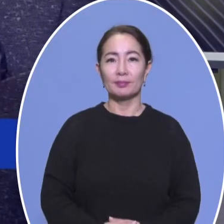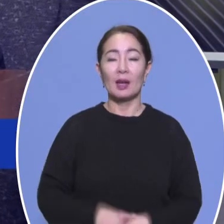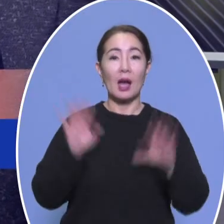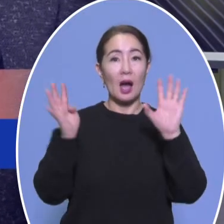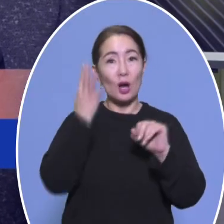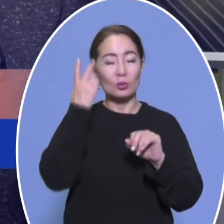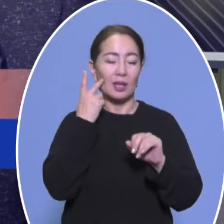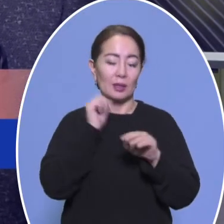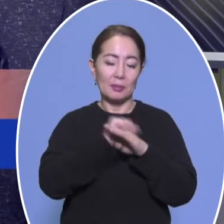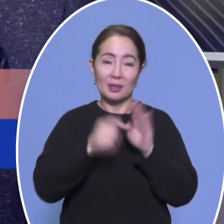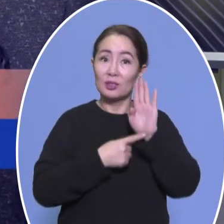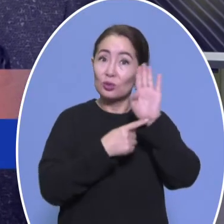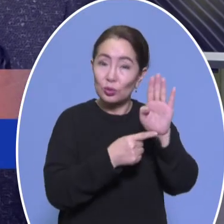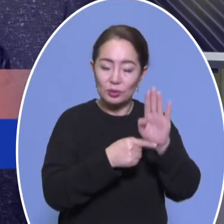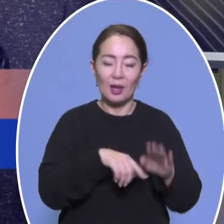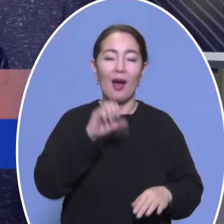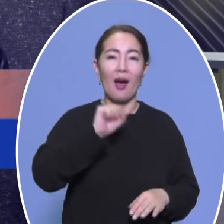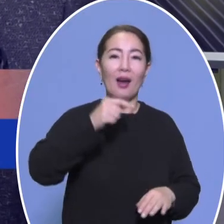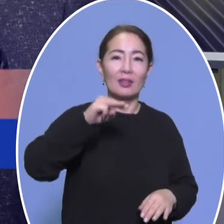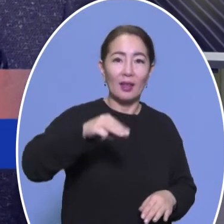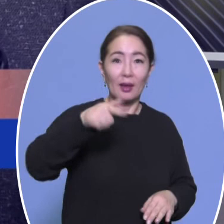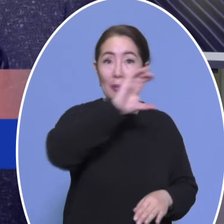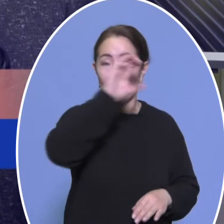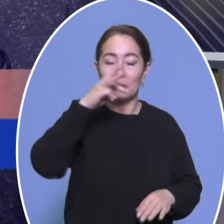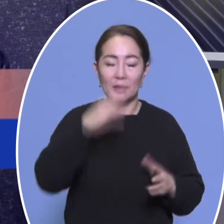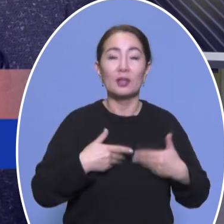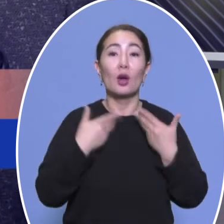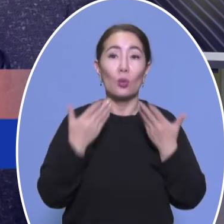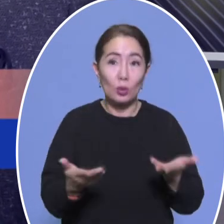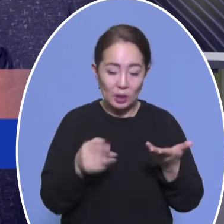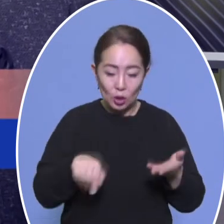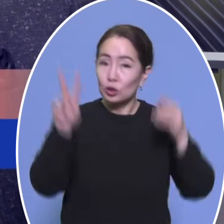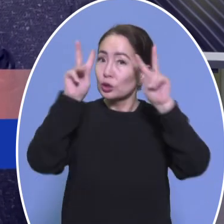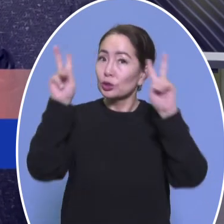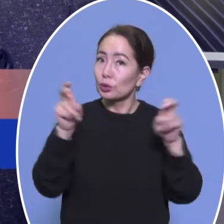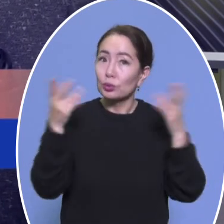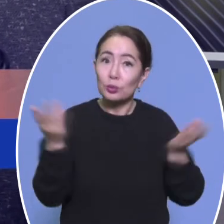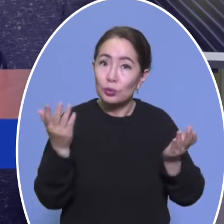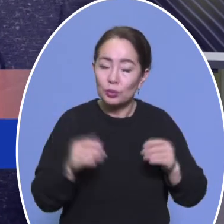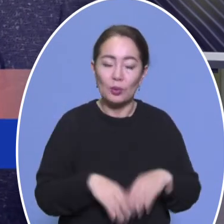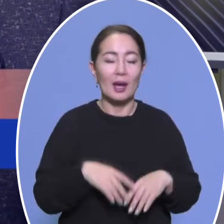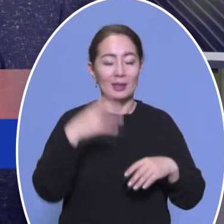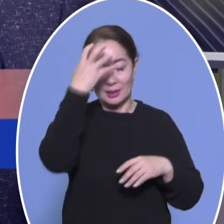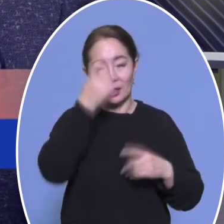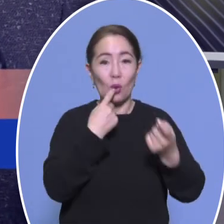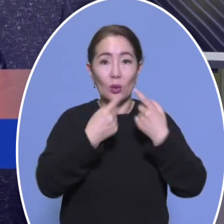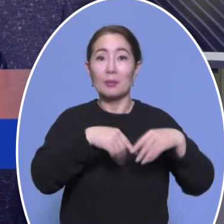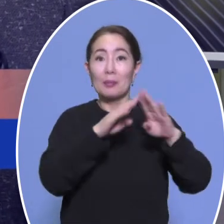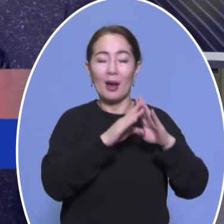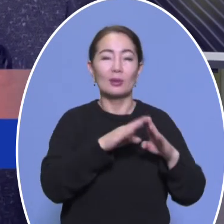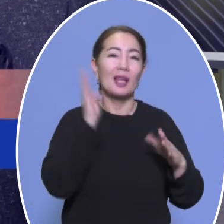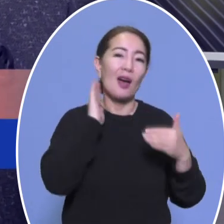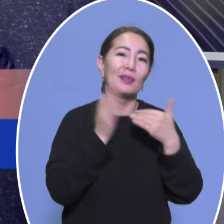За, 14 онцлогтой бэлтгэн өргөдөг авилгатай тэмцэх газрын мэдээлэл хөтөлбөрийн ээлж дугаар үзэгч тавд хүрлээ. За, өнөөдөрхөө дугаараар бид засгийн газрын хурлаанаар